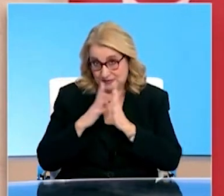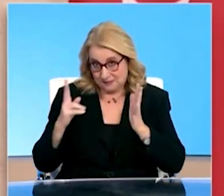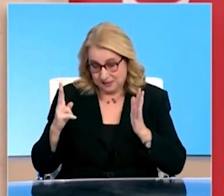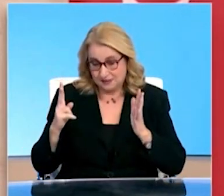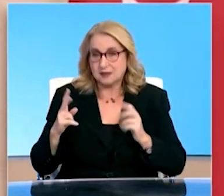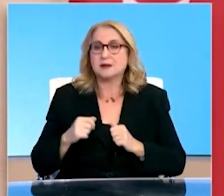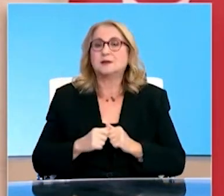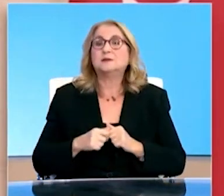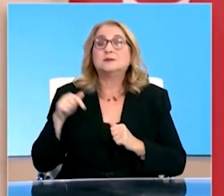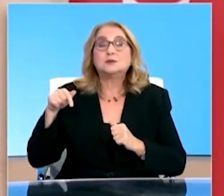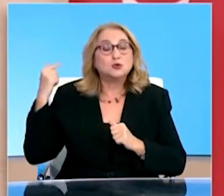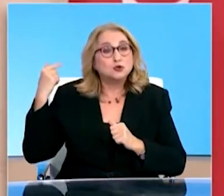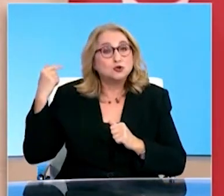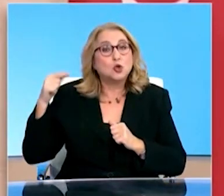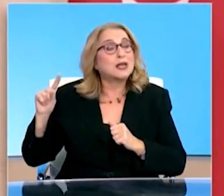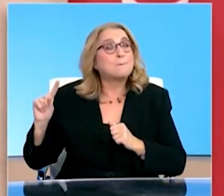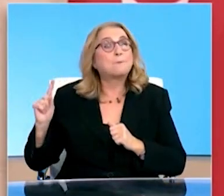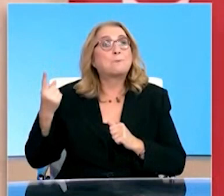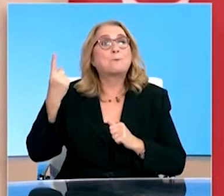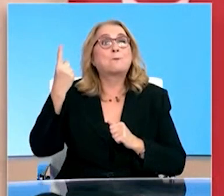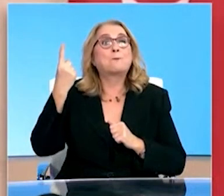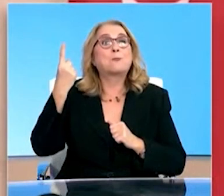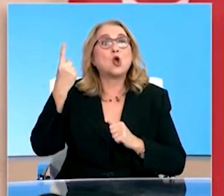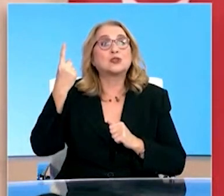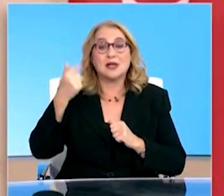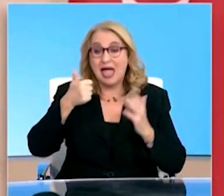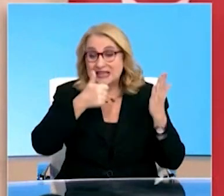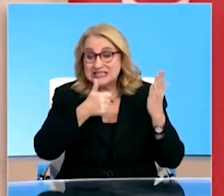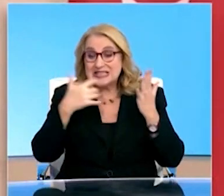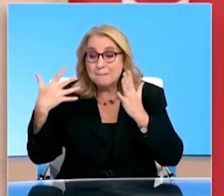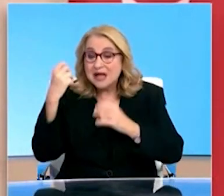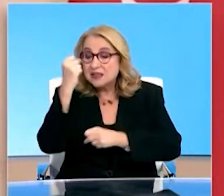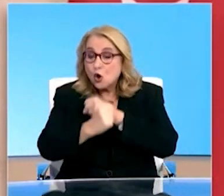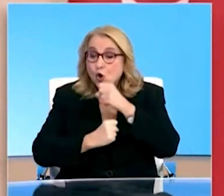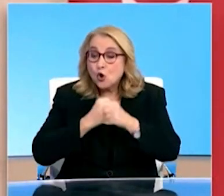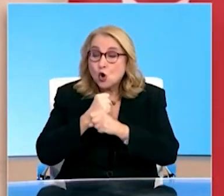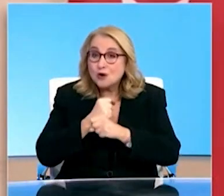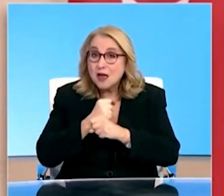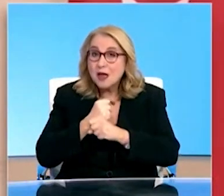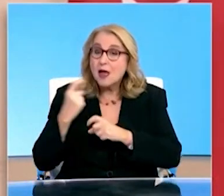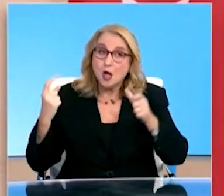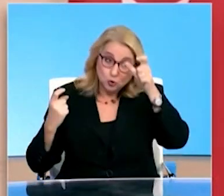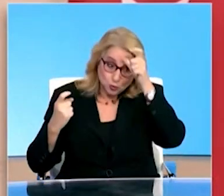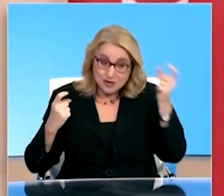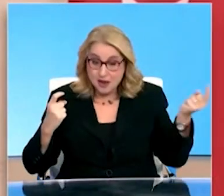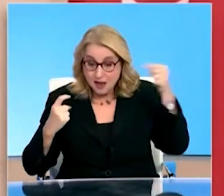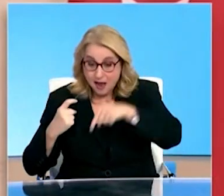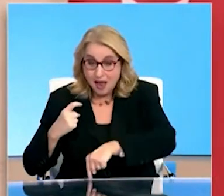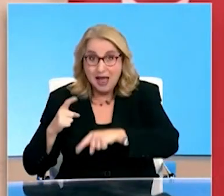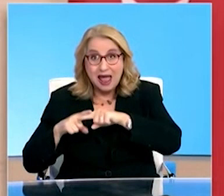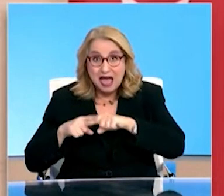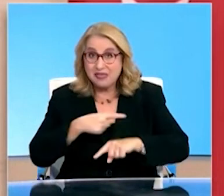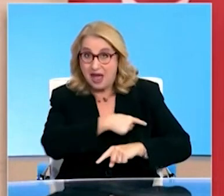2017. Ήταν η πρώτη μετά από 65 χρόνια επίσκεψη από την Τουρκία στην Ελλάδα σε επίπεδο